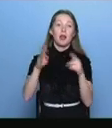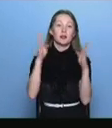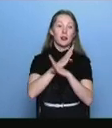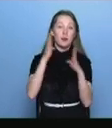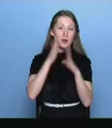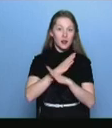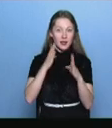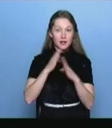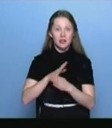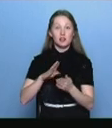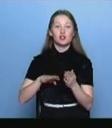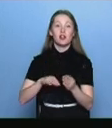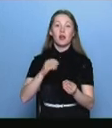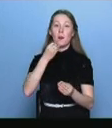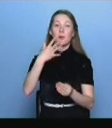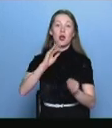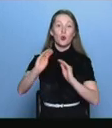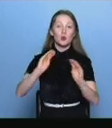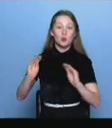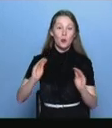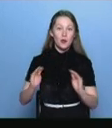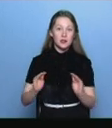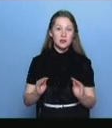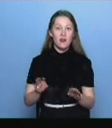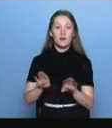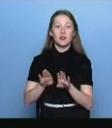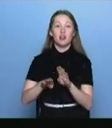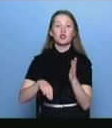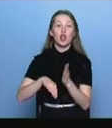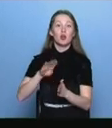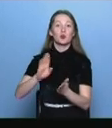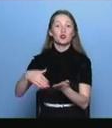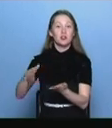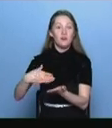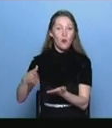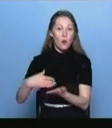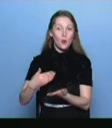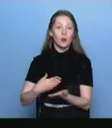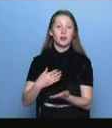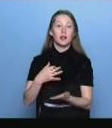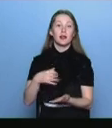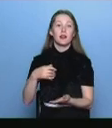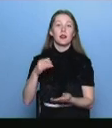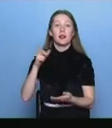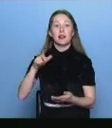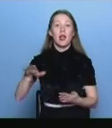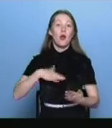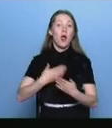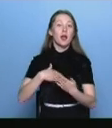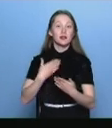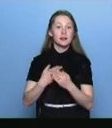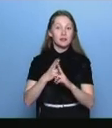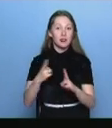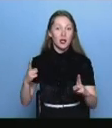благоустройство. Конкурс лучших дворников будет проведен. Также герои двора. Это люди, которые активно в этом дворе в свою